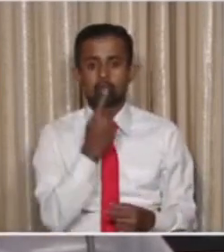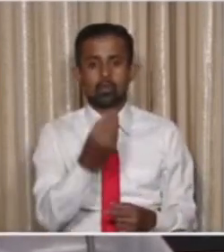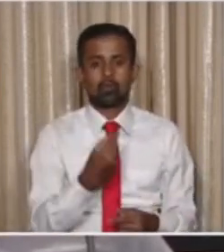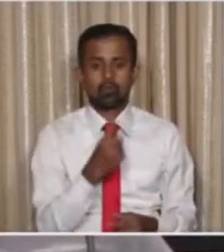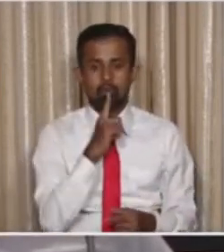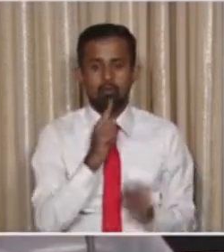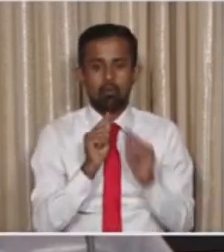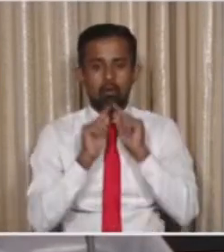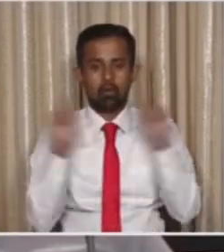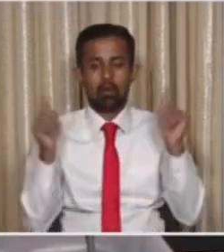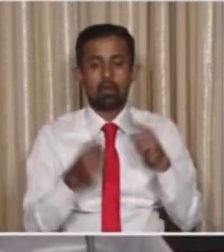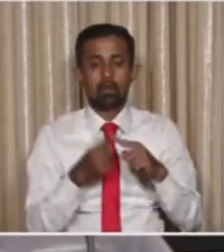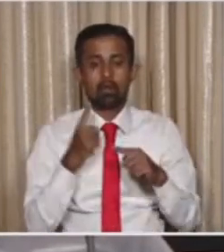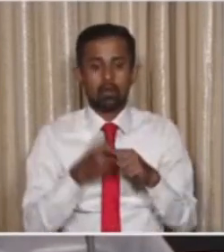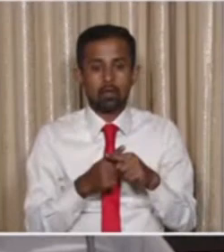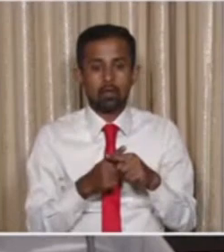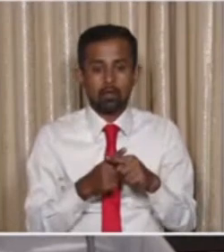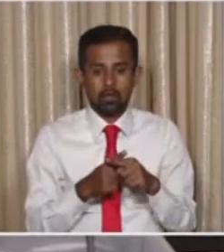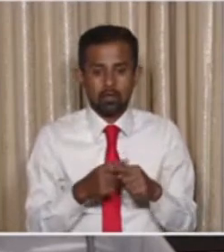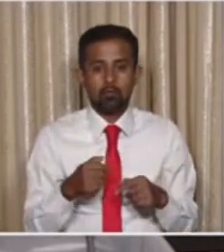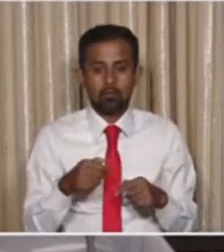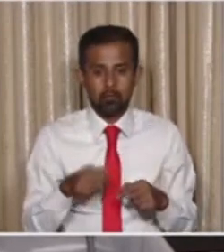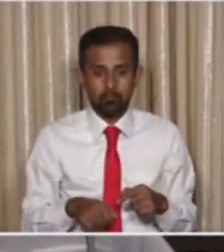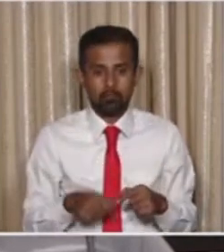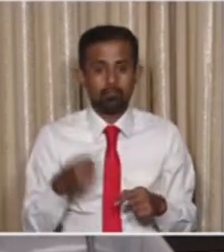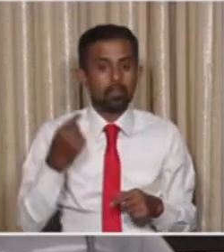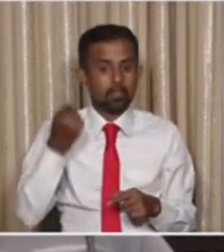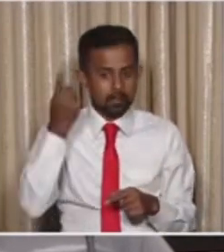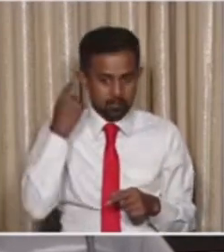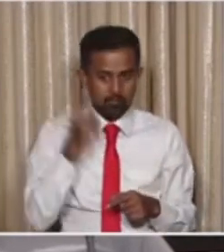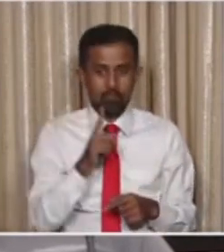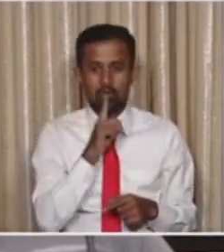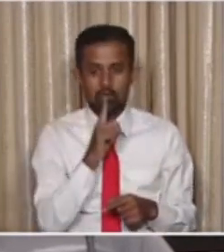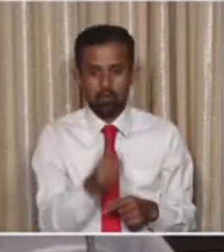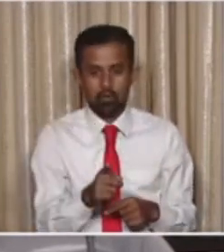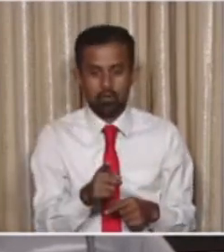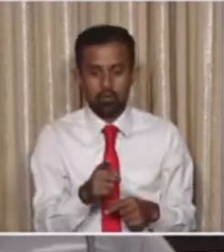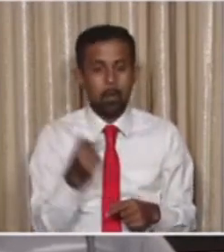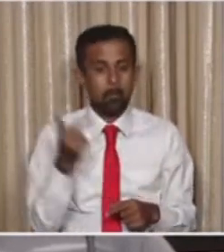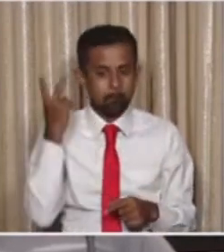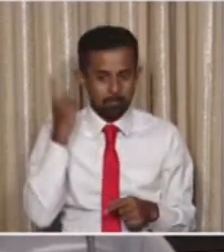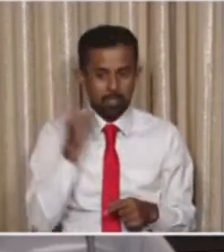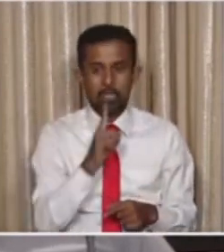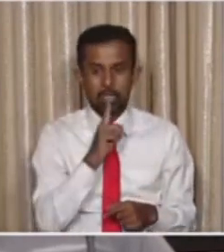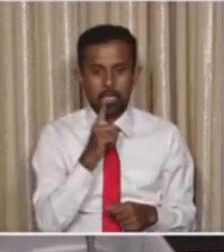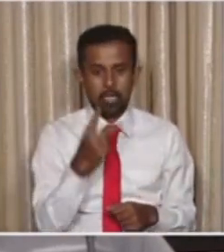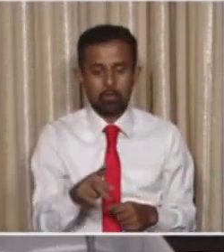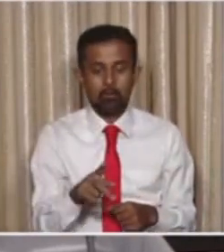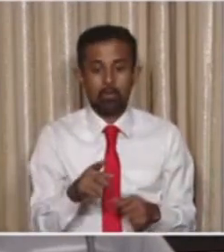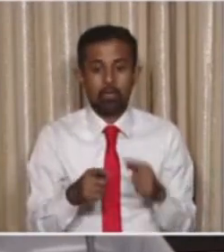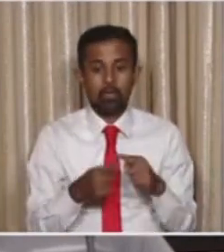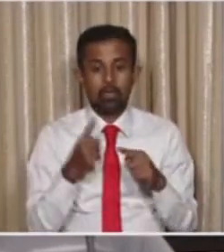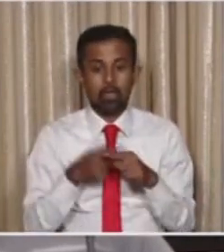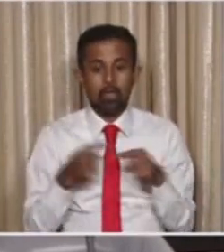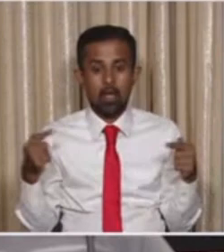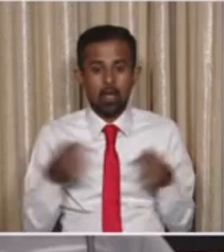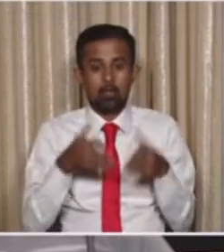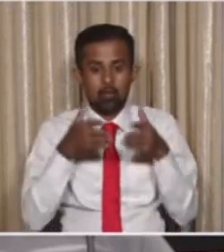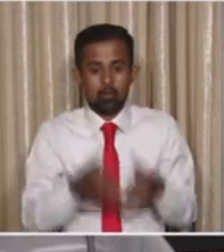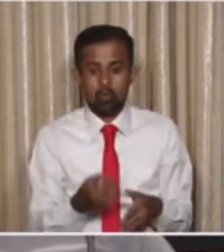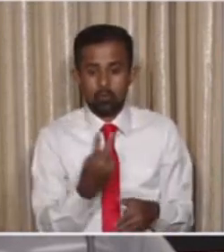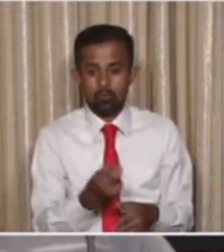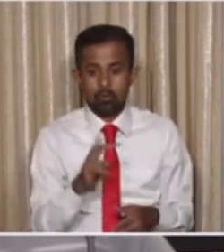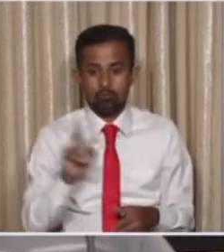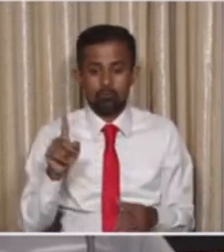යනවා. එක්ස්ප්‍රෙස් මල් ගැනත් මම ඊයේත් පැහැදිලි කරා මේ කාරණේ. එද පෙරේදත් පැහැදිලි කරා. එක්ස්ප්‍රෙස් මල් නැව ගිලෙන්නේ